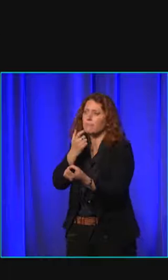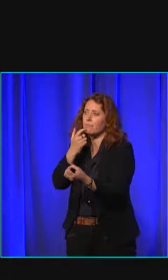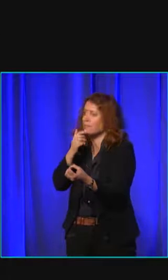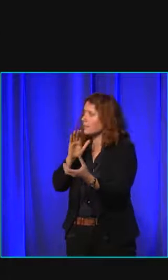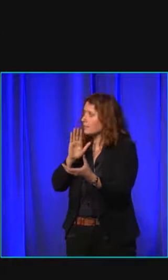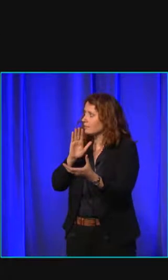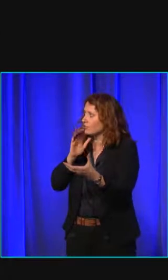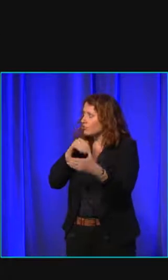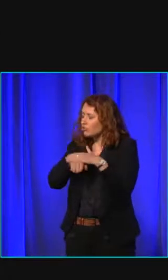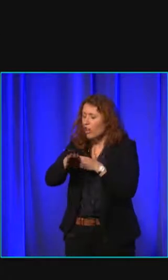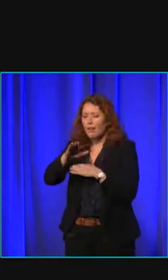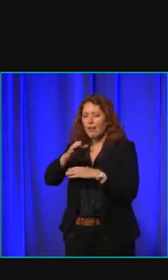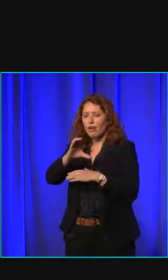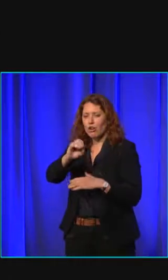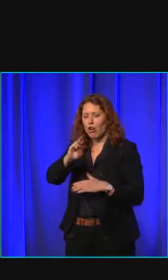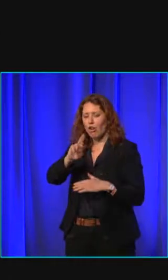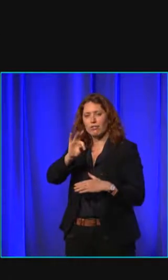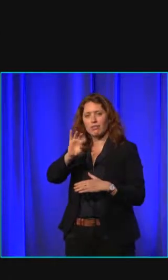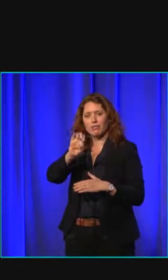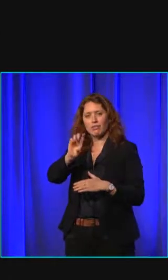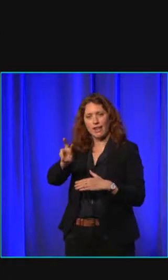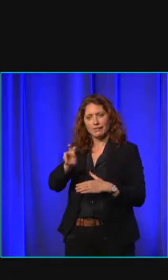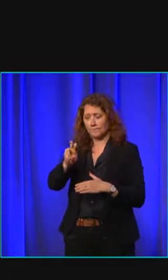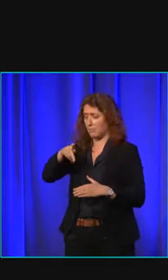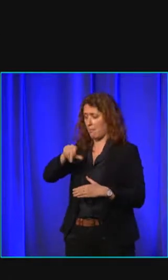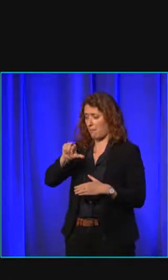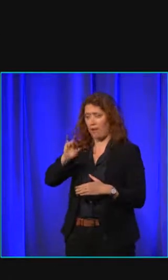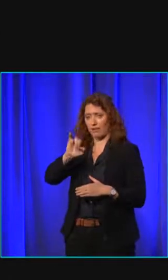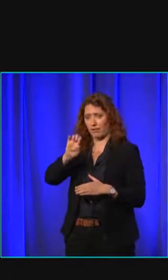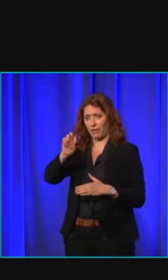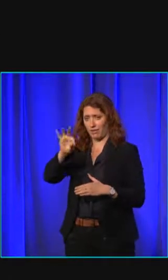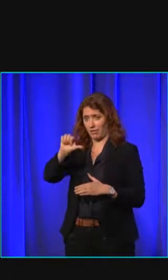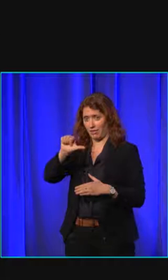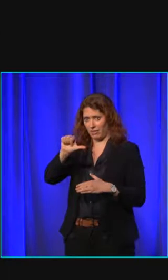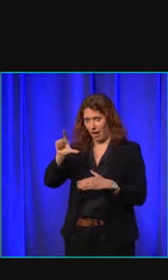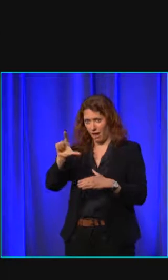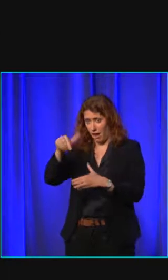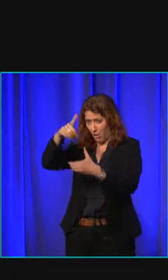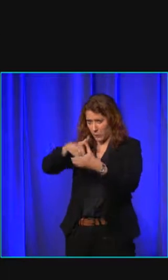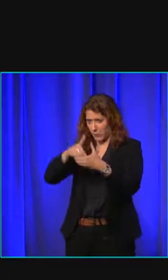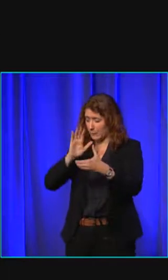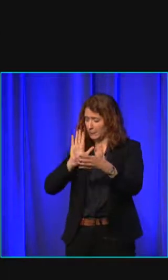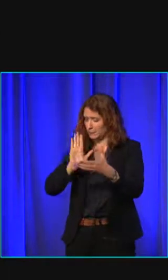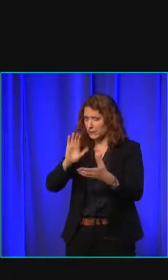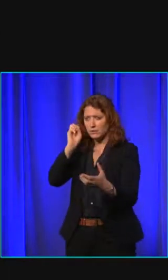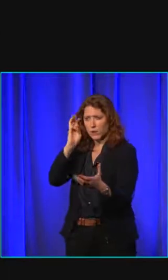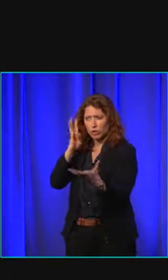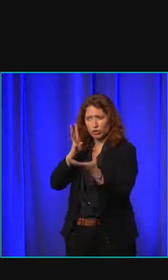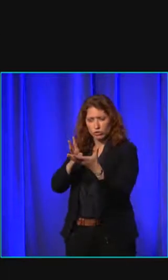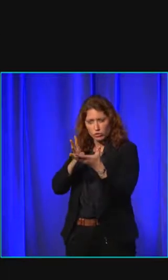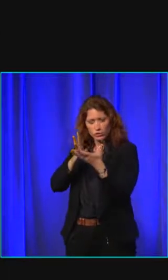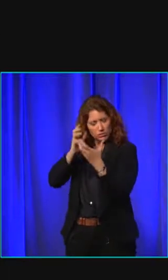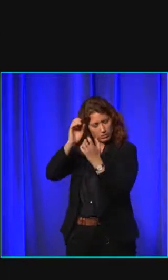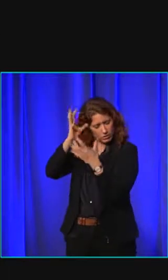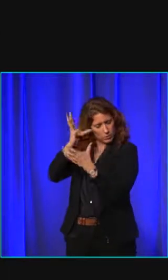cette partie du cerveau que l'intégration multisensorielle, elle se passe, elle se déroule. Et